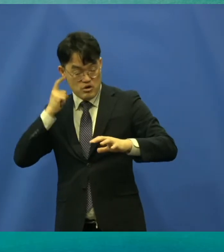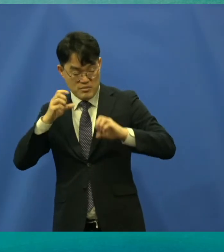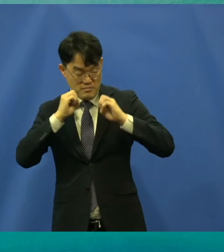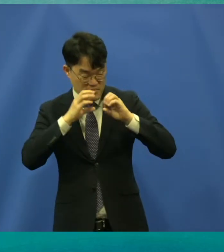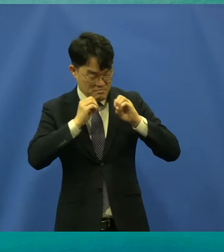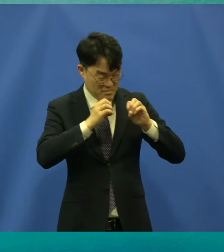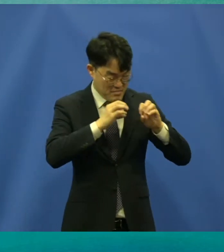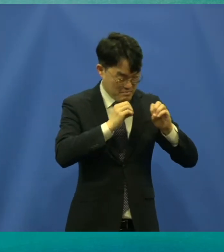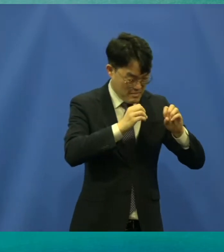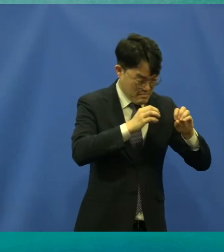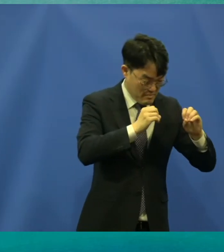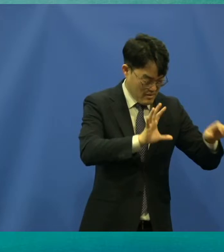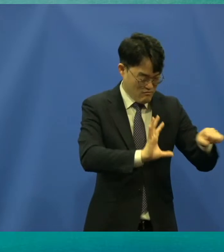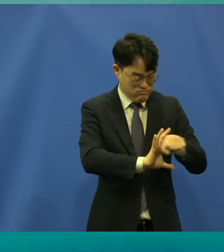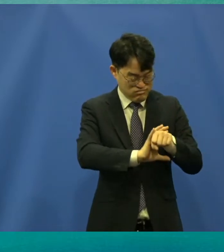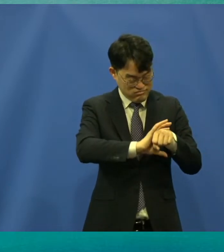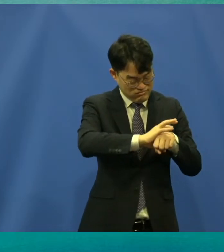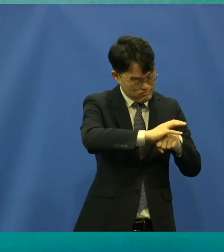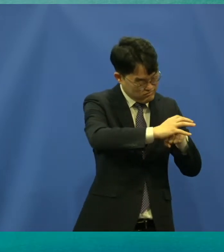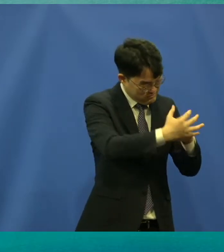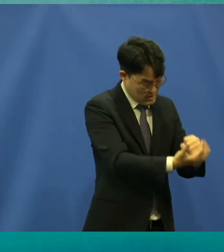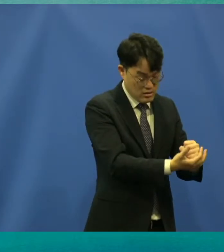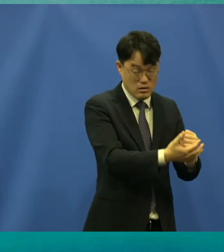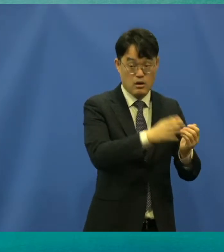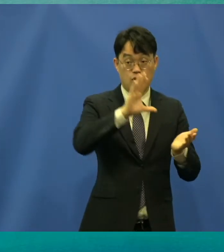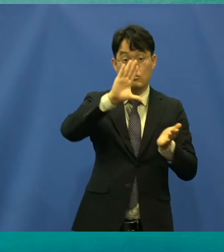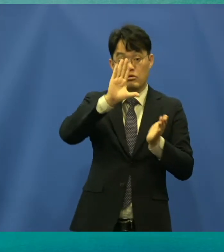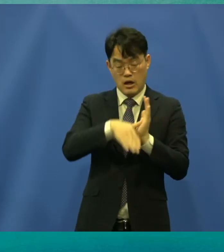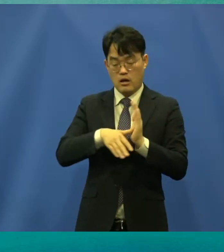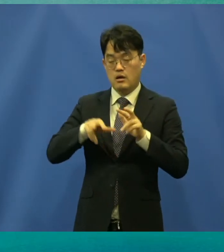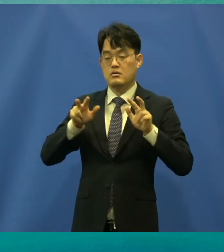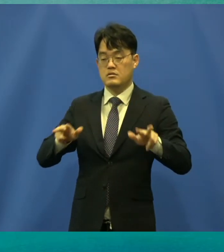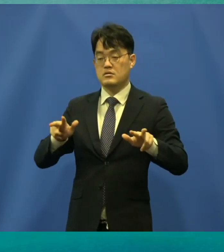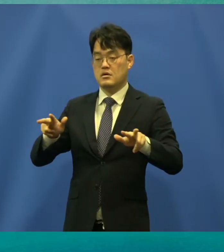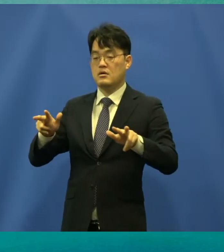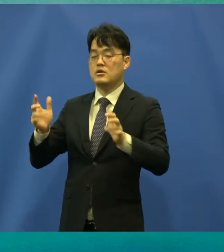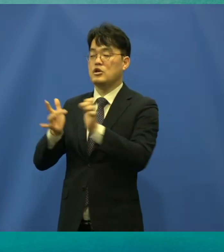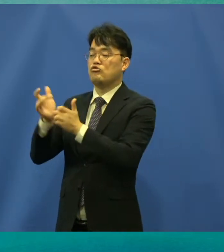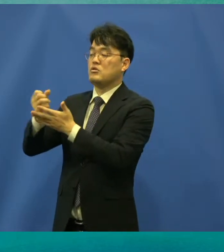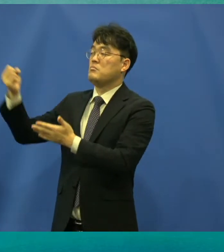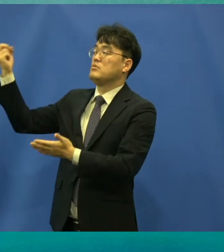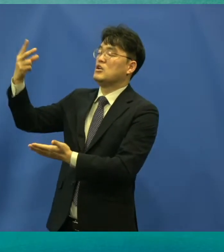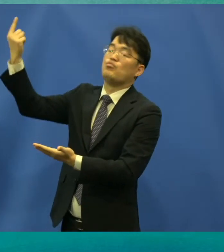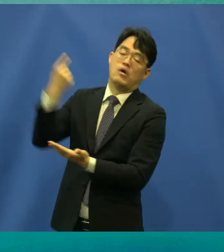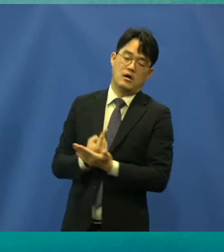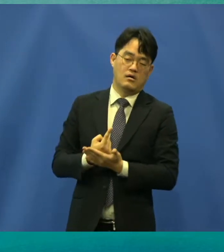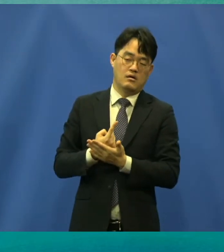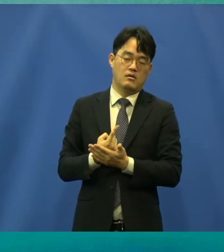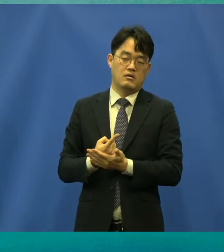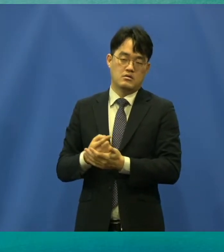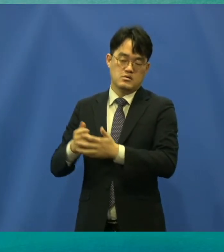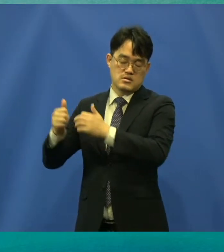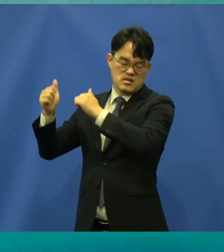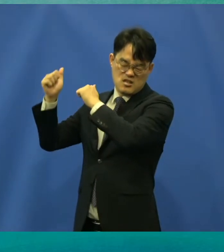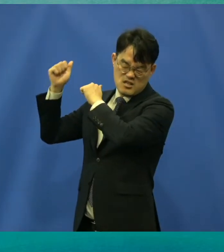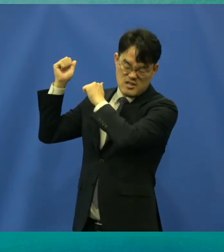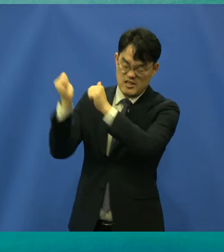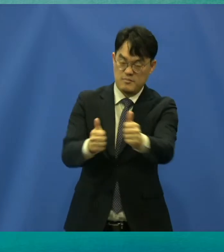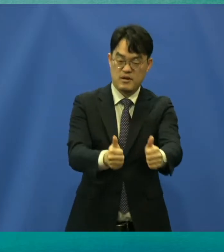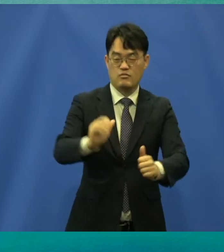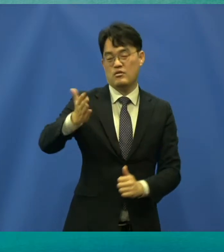세상에 전파되리니 그제야 끝이 오리라. 그러니까 마태복음 24장 14절의 말씀이 지금